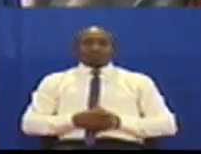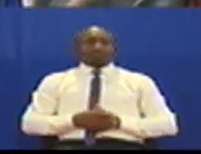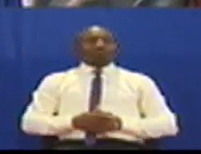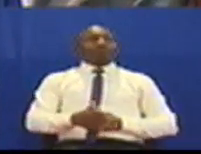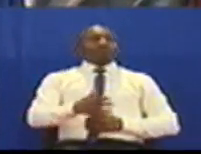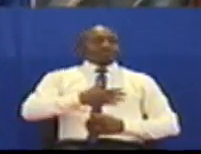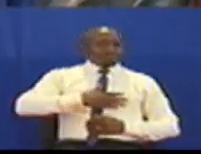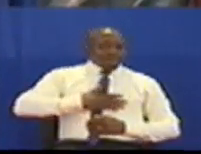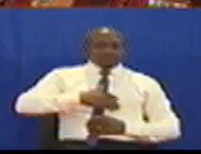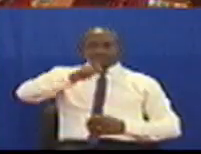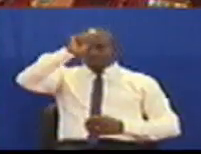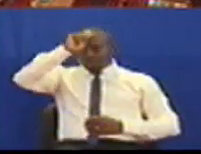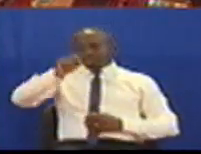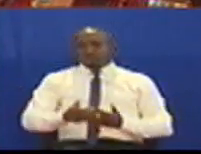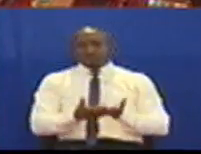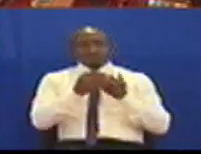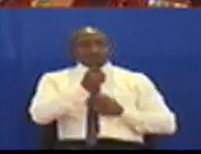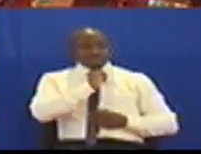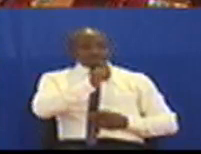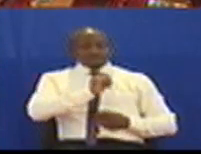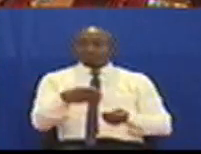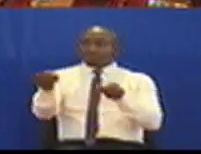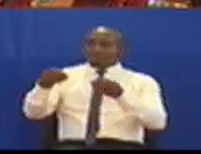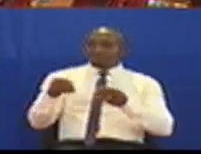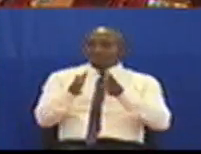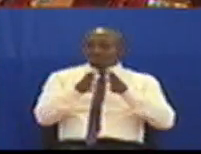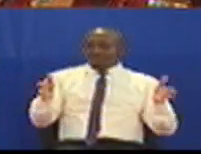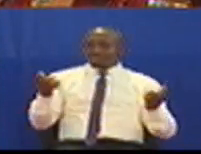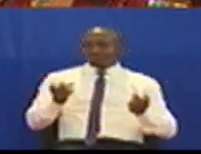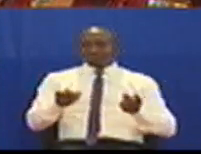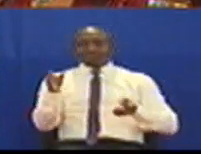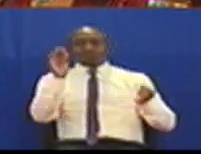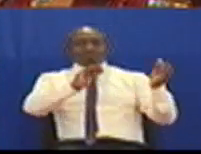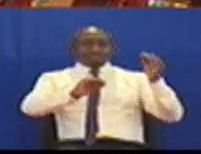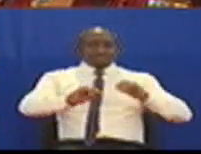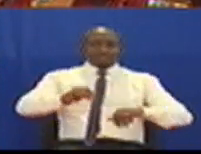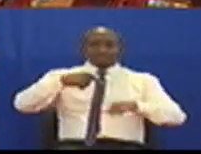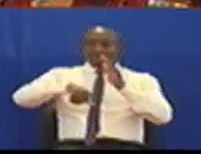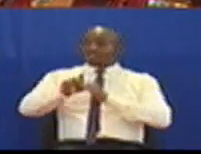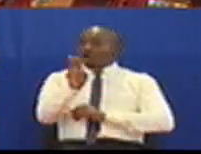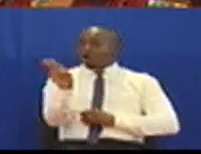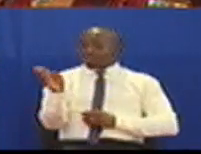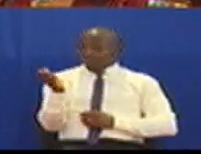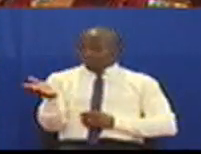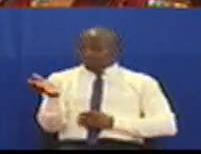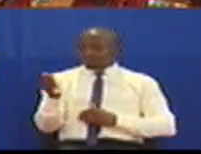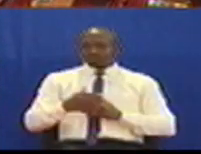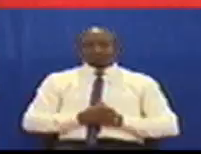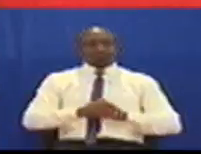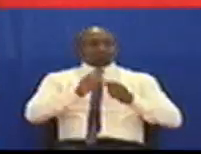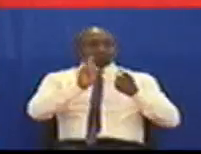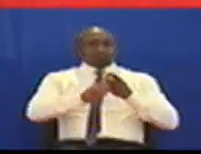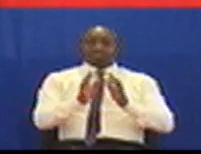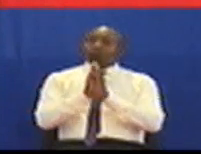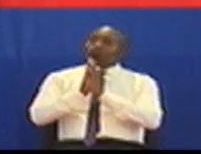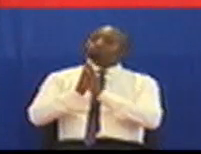Asante sana mheshimiwa naibu spika kwa kunipa nafasi na mimi nichangie katika hii hoja iliyoko mezani. Kwanza namshukuru